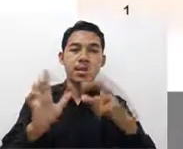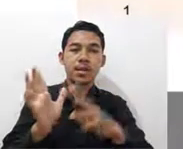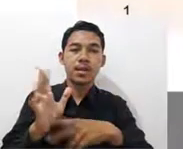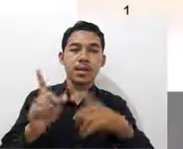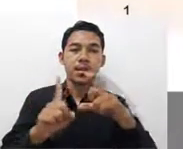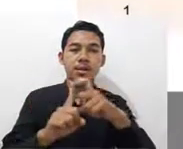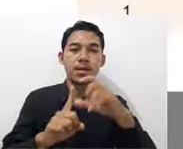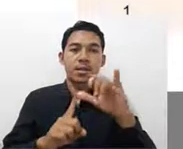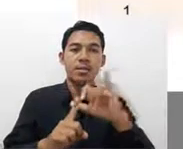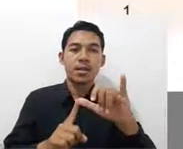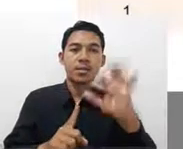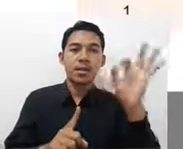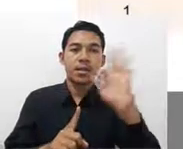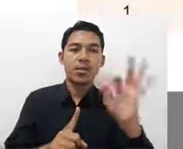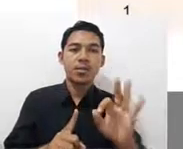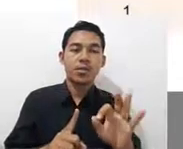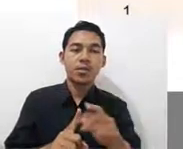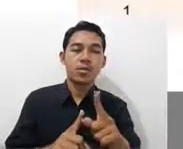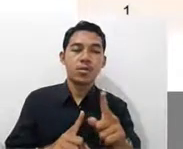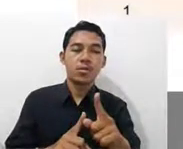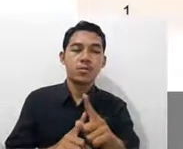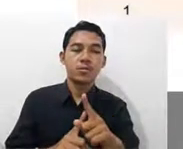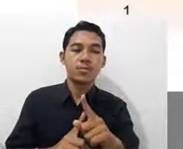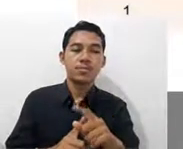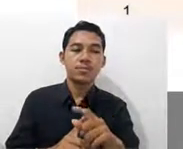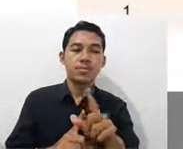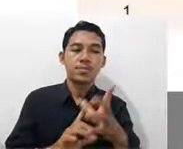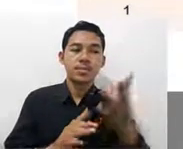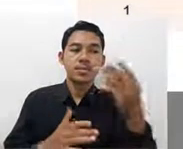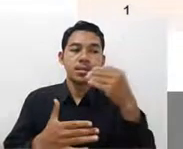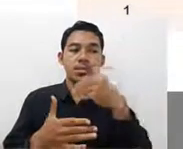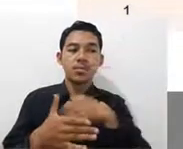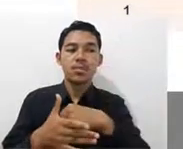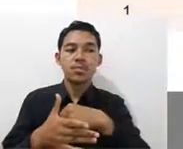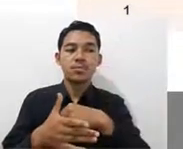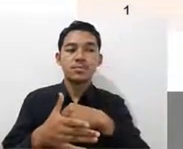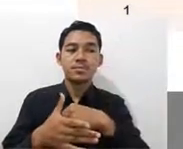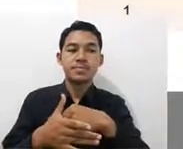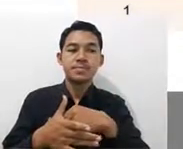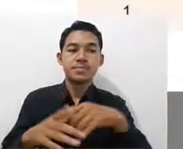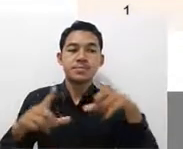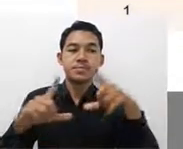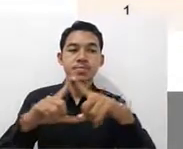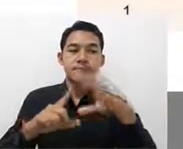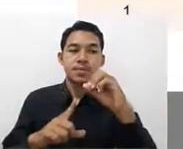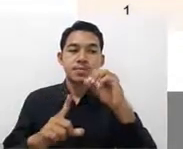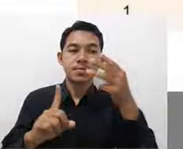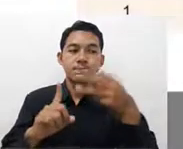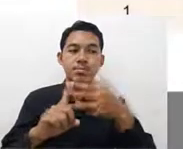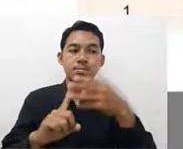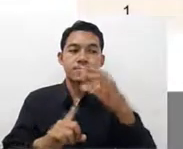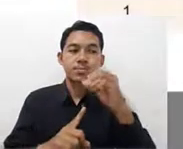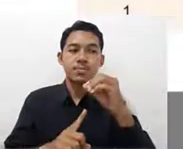Nah, ini tabel kebenarannya ya. Saat inputnya 0 0, A dan B nya 0 0, outputnya